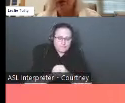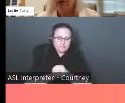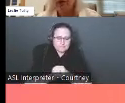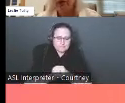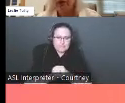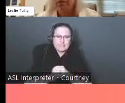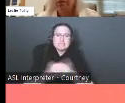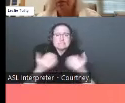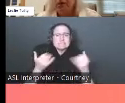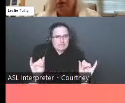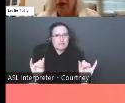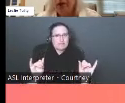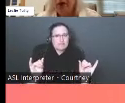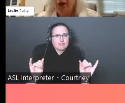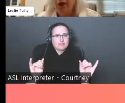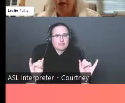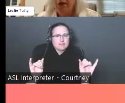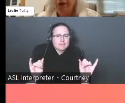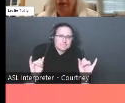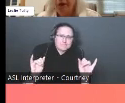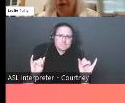article.